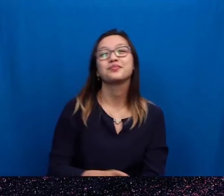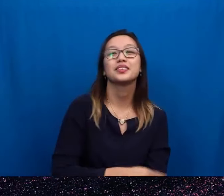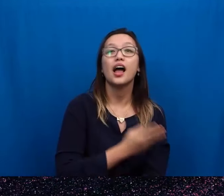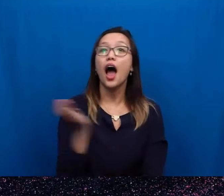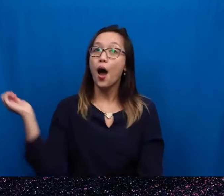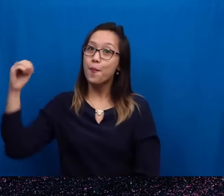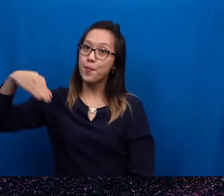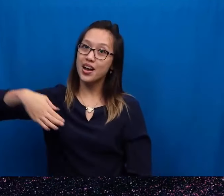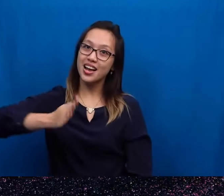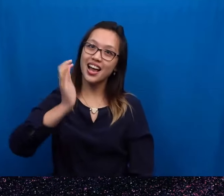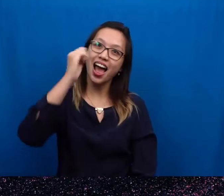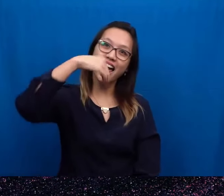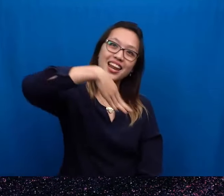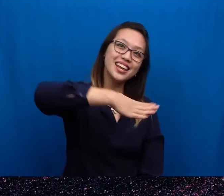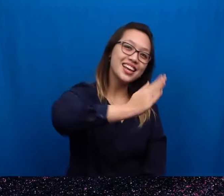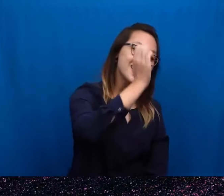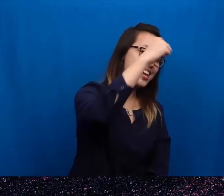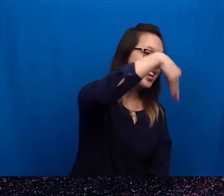Mengalir